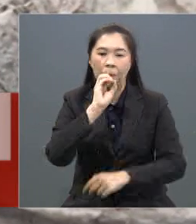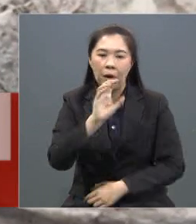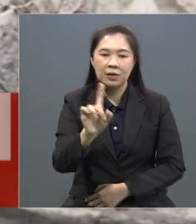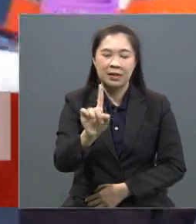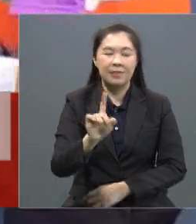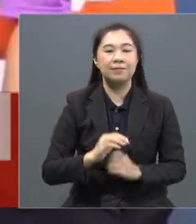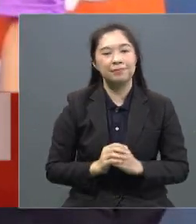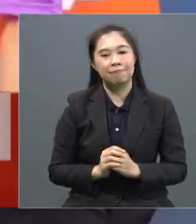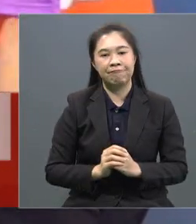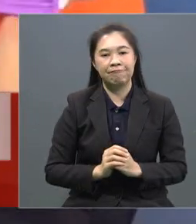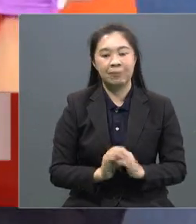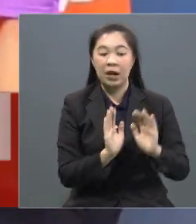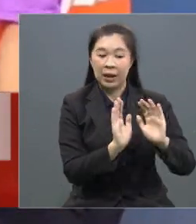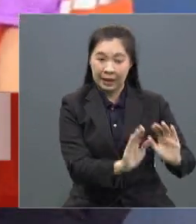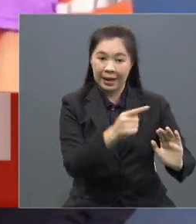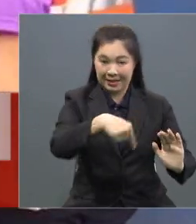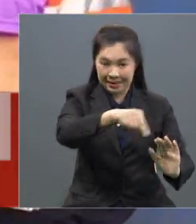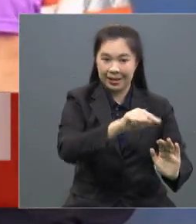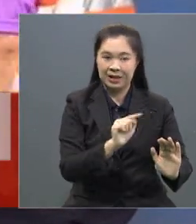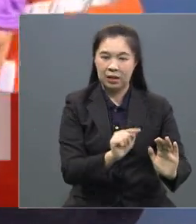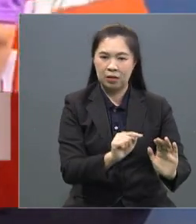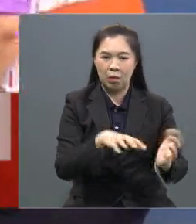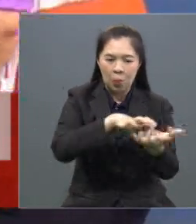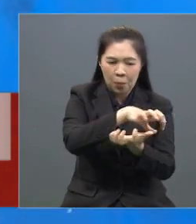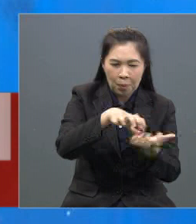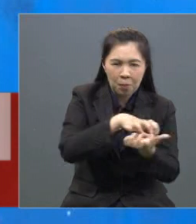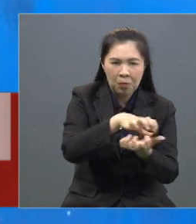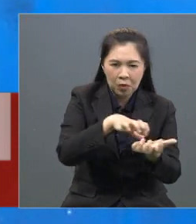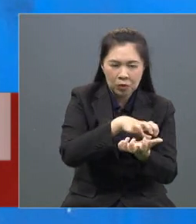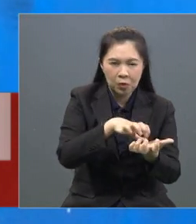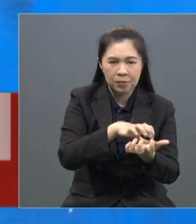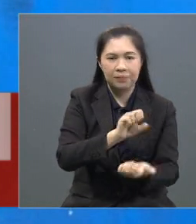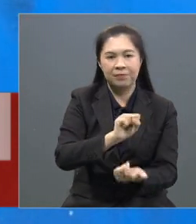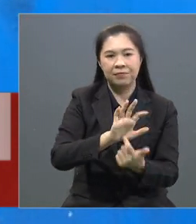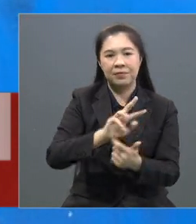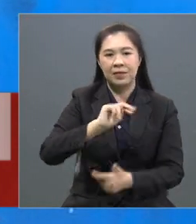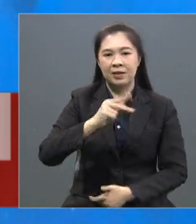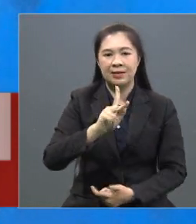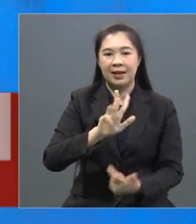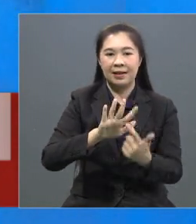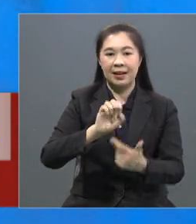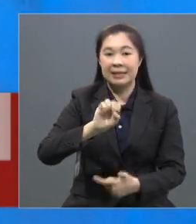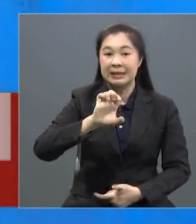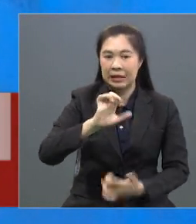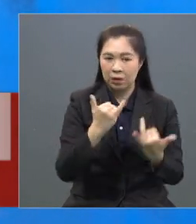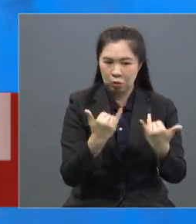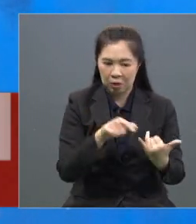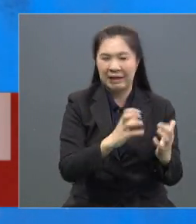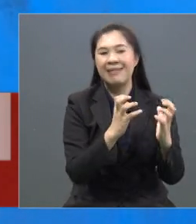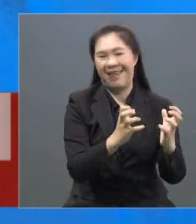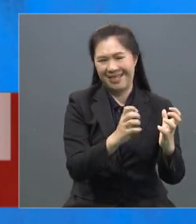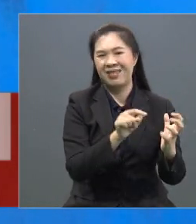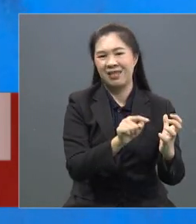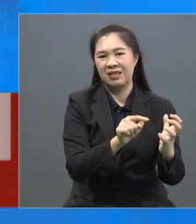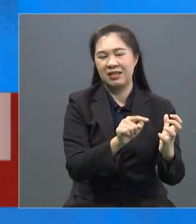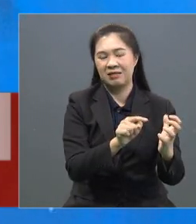ว่ากากแคชเมียและกากสังกสีซึ่งผสมด้วยปอตแลนซีเมนต 30%ปัจจุบันอยู่ในสถานะที่แข็งตัวแล้วก็